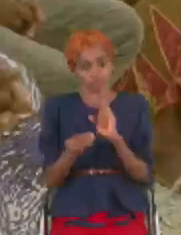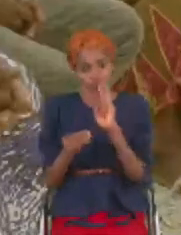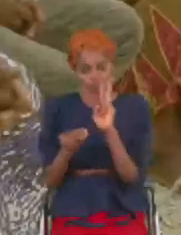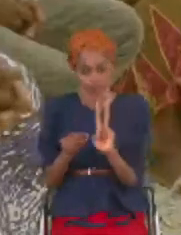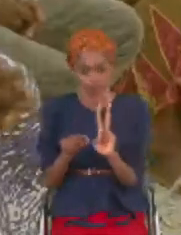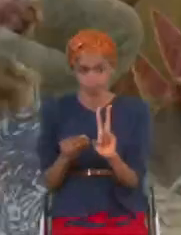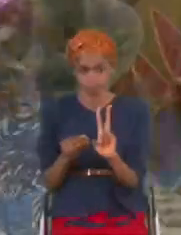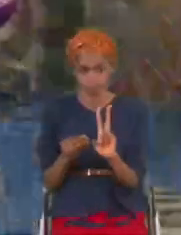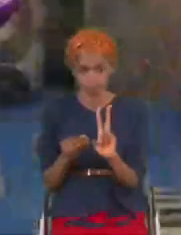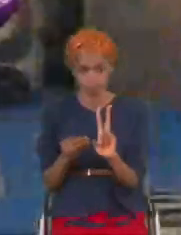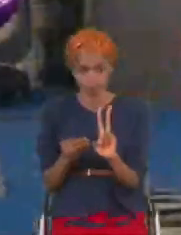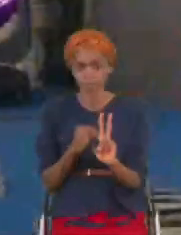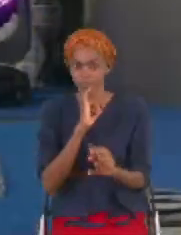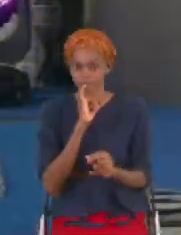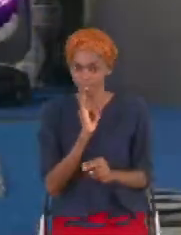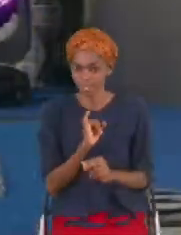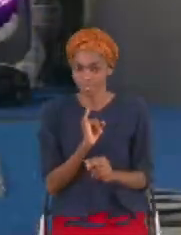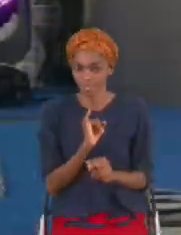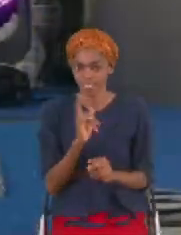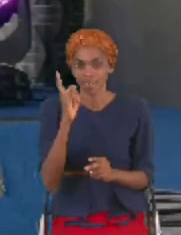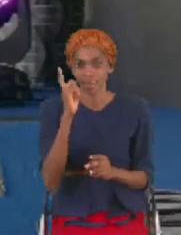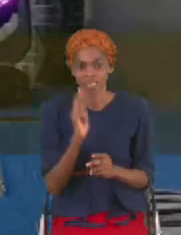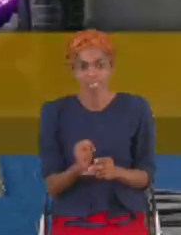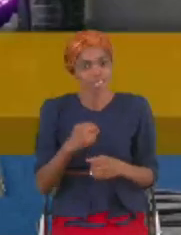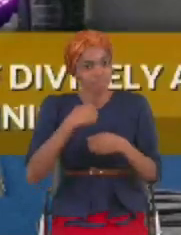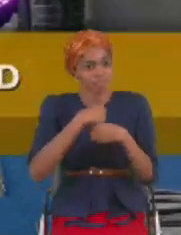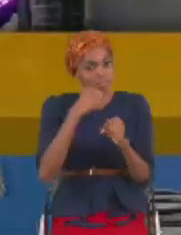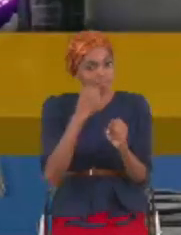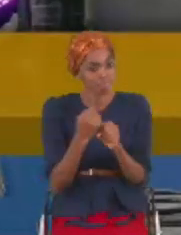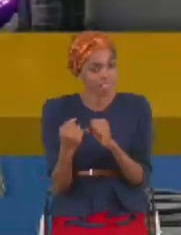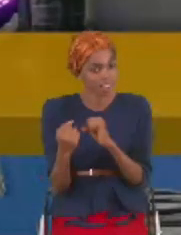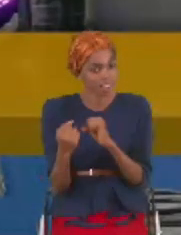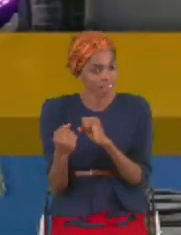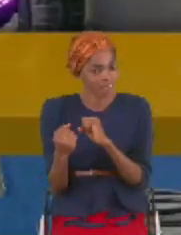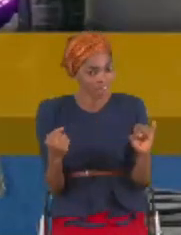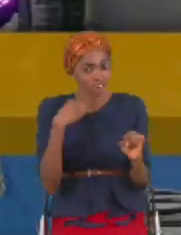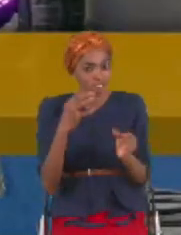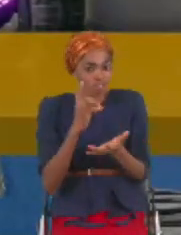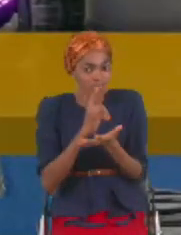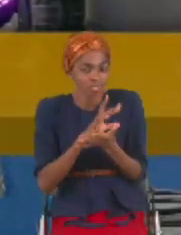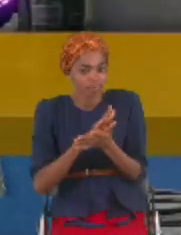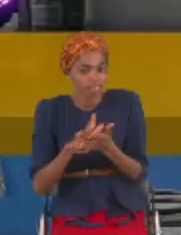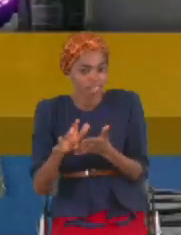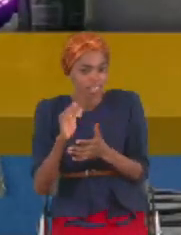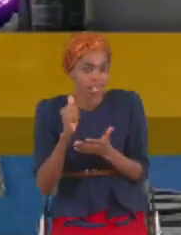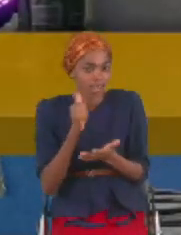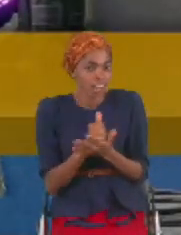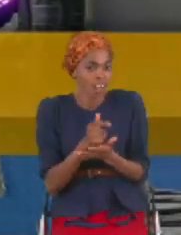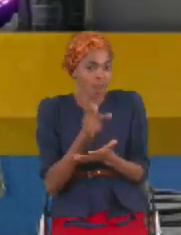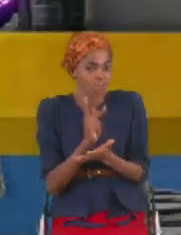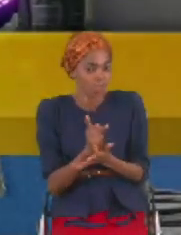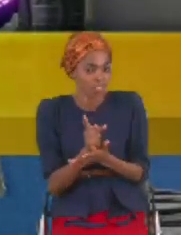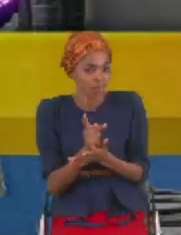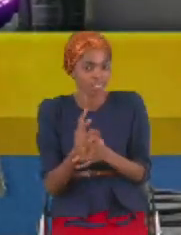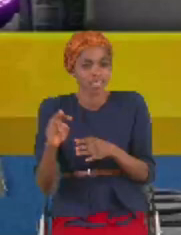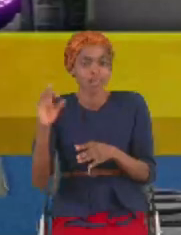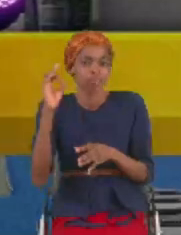maintenant la formation des ministres divinement approuvé